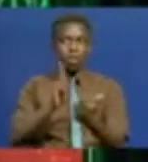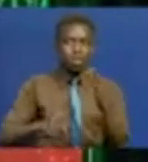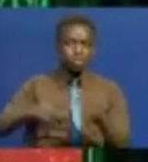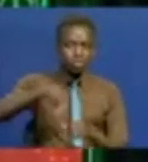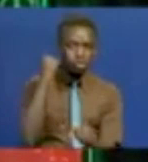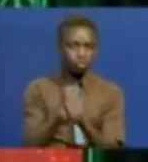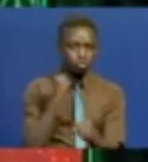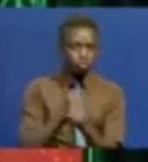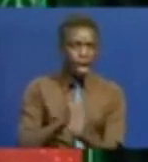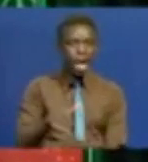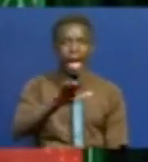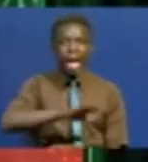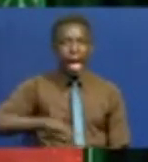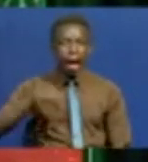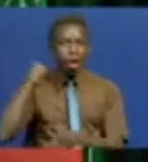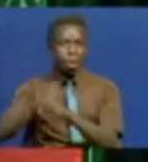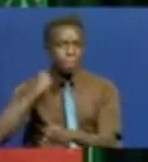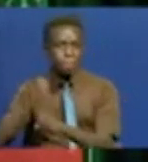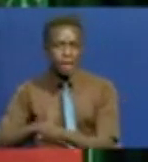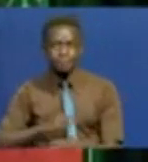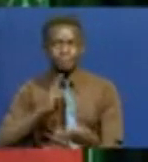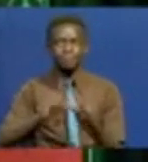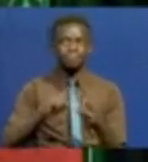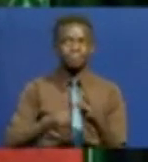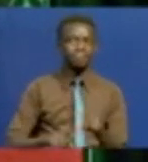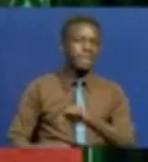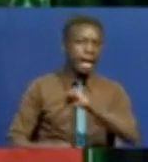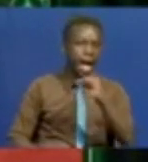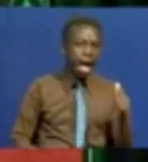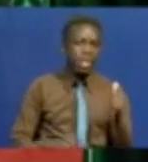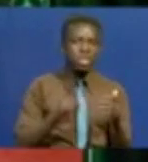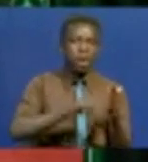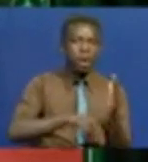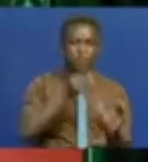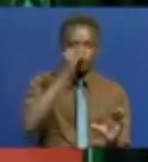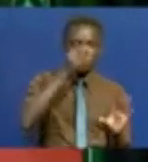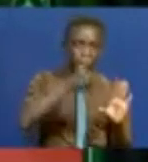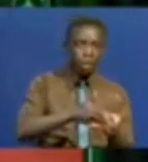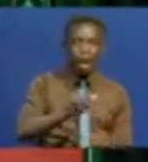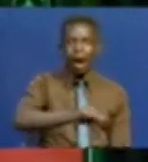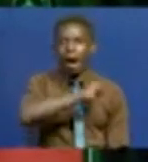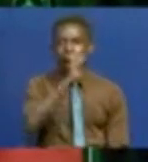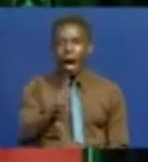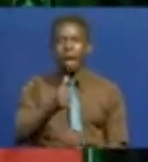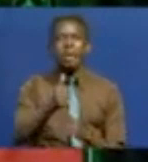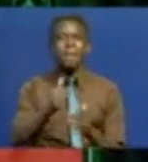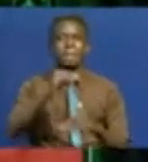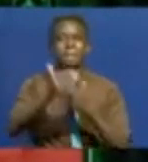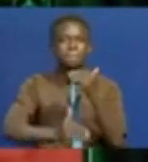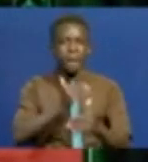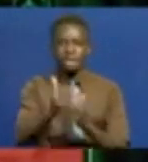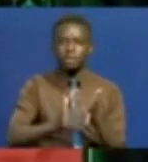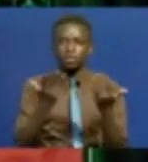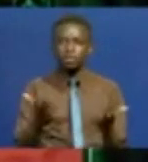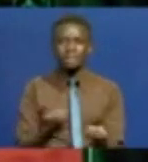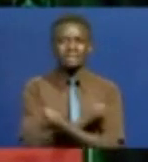our operations, moving to alternative fuels, alternative raw materials. In the supply chain, we are moving